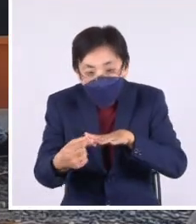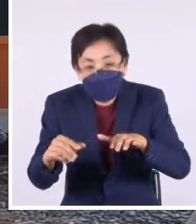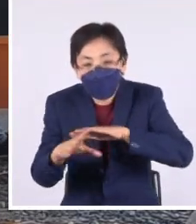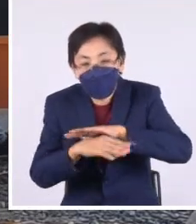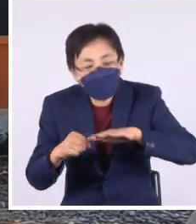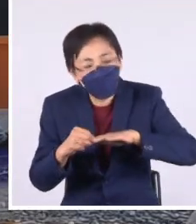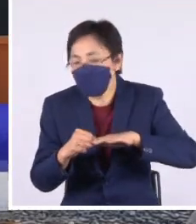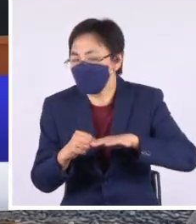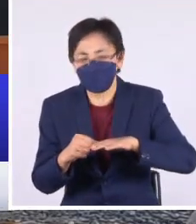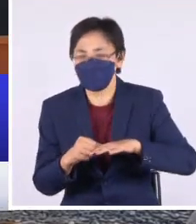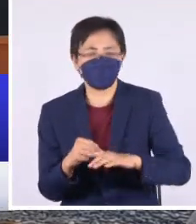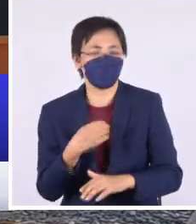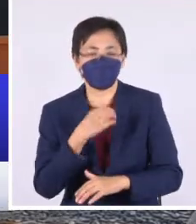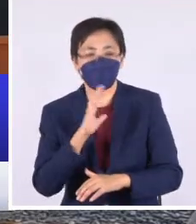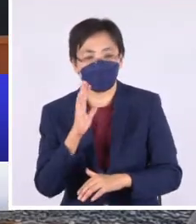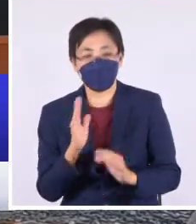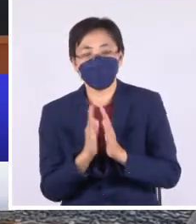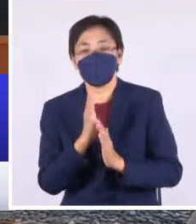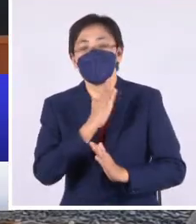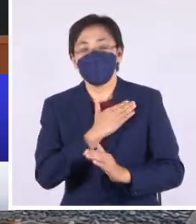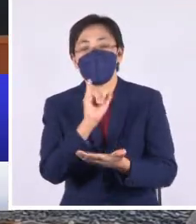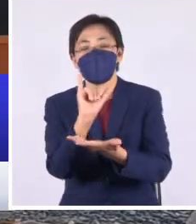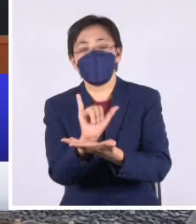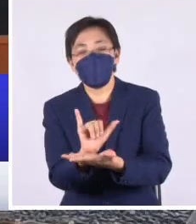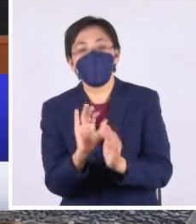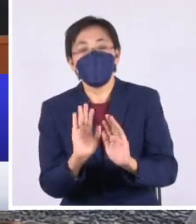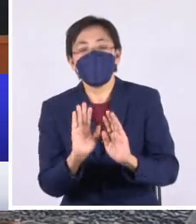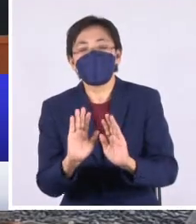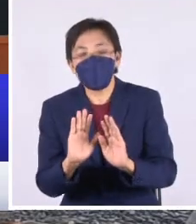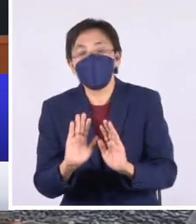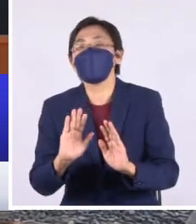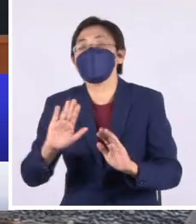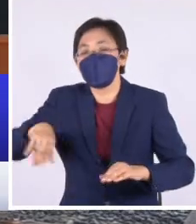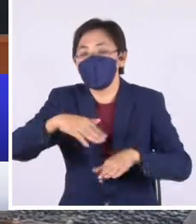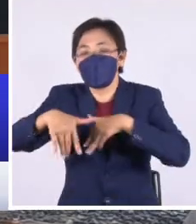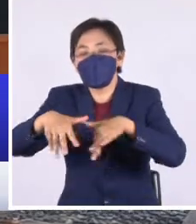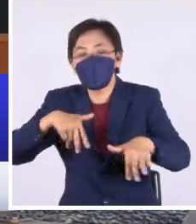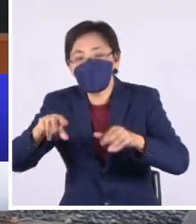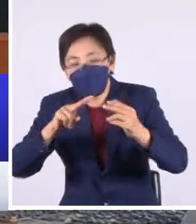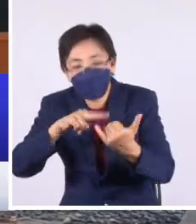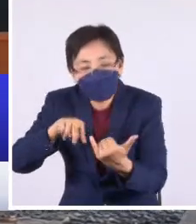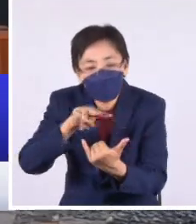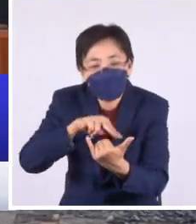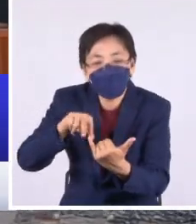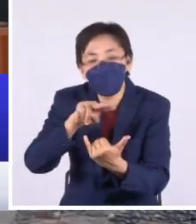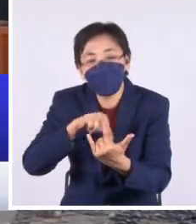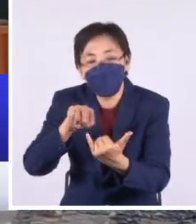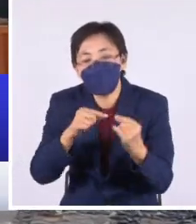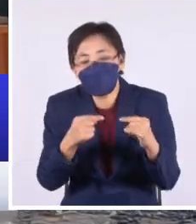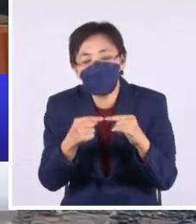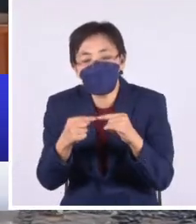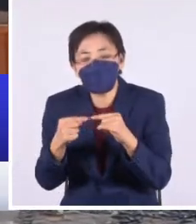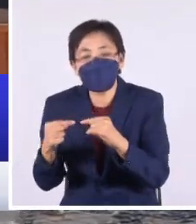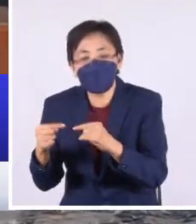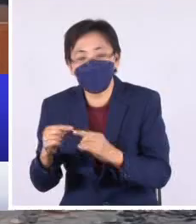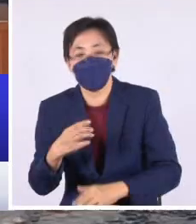วงปู่ก็ตั้งใจไว้ว่าสรีระของท่านนะครับจะเก็บไว้ให้กับลูกหลานได้ช่วยกันรักษาดูแลนะครับอ